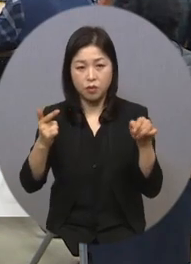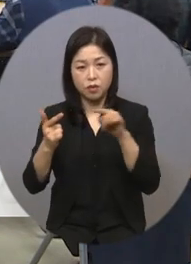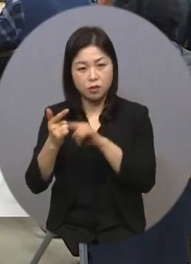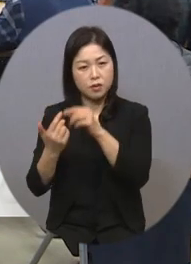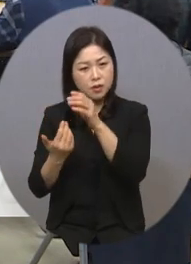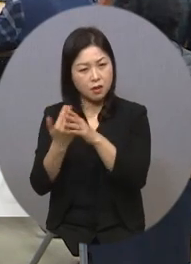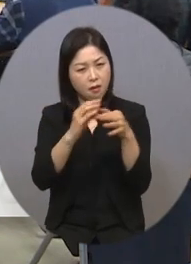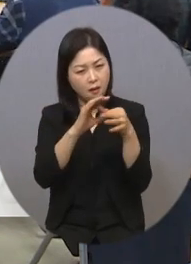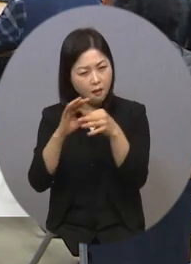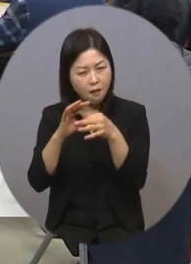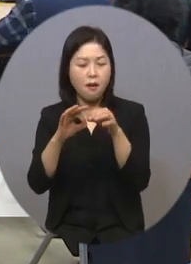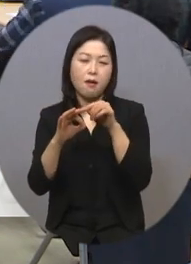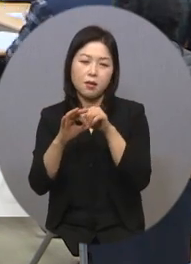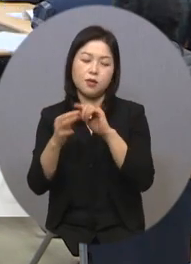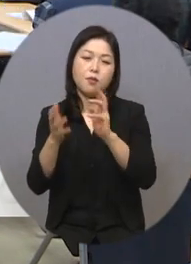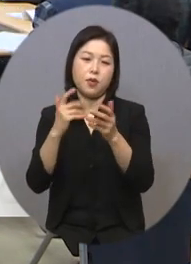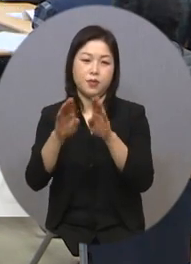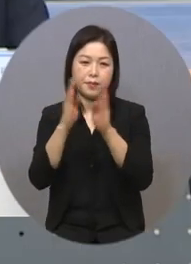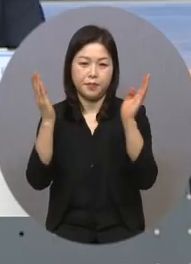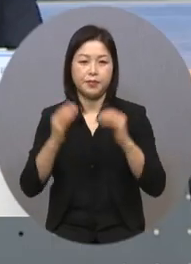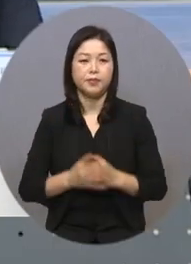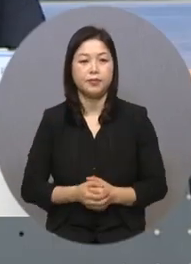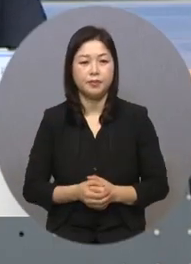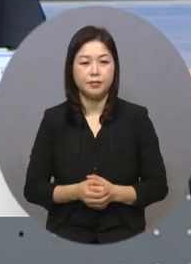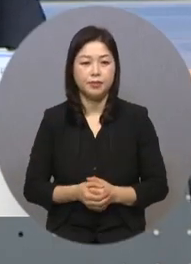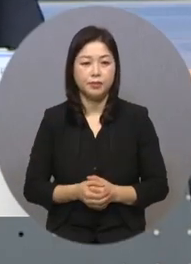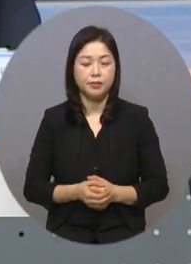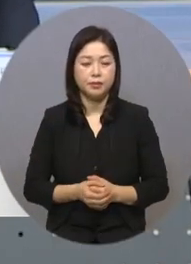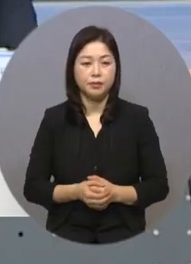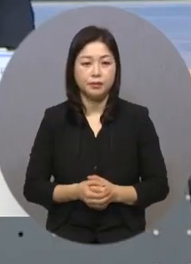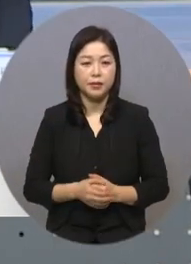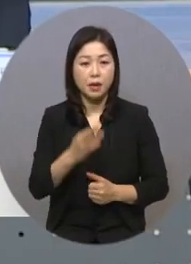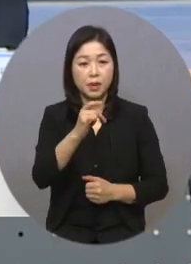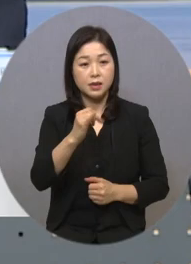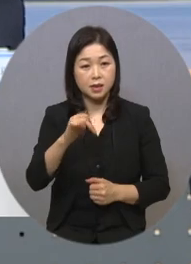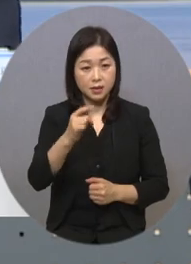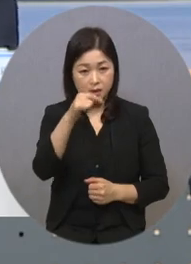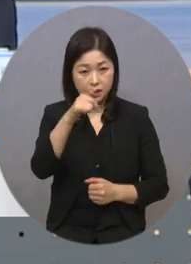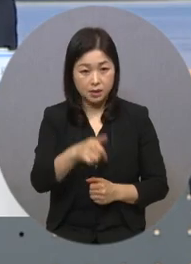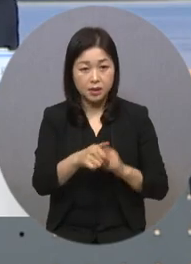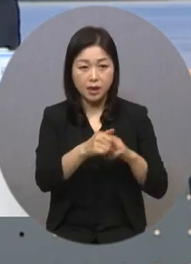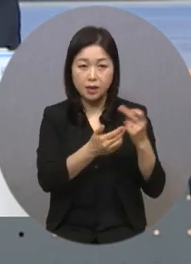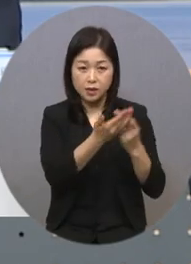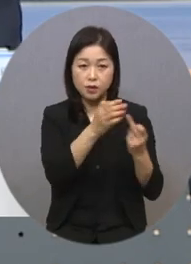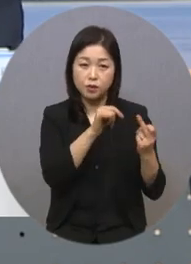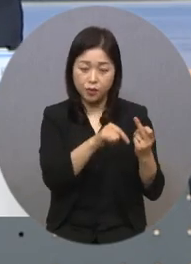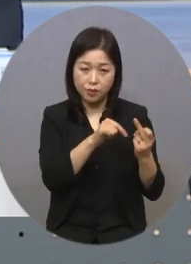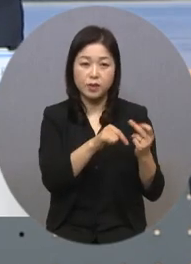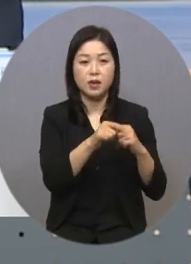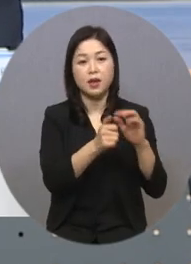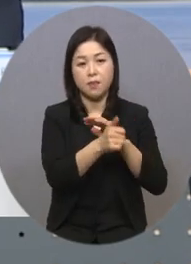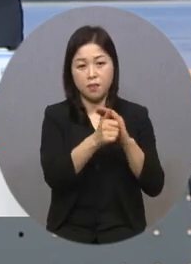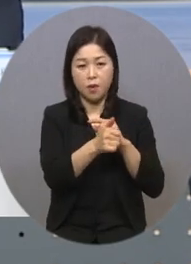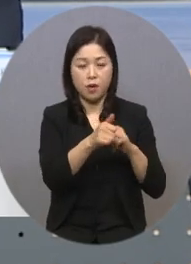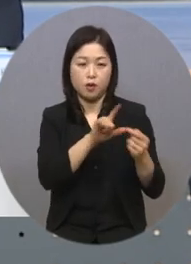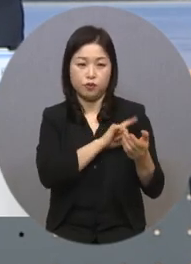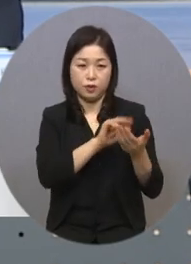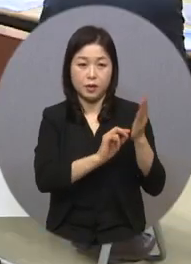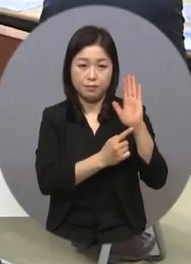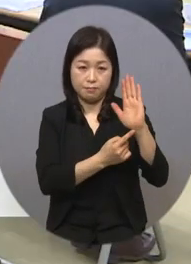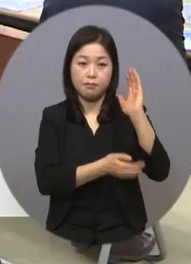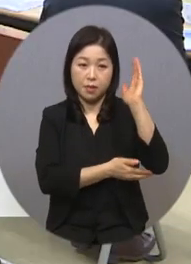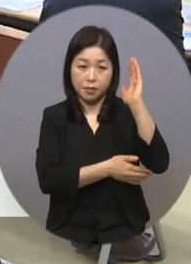지향점을 모색하는 포럼을 개최했습니다. 이번 포럼은 박찬식 제주가치 공동대표의 주제 발표를